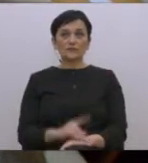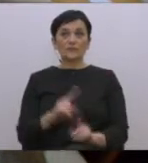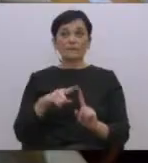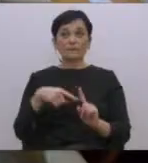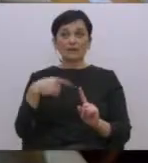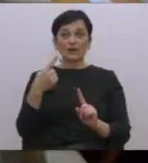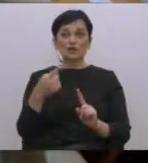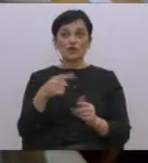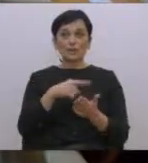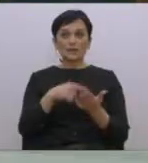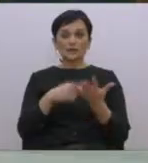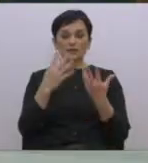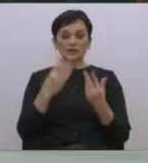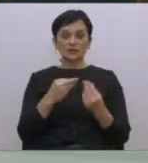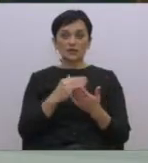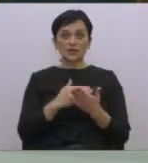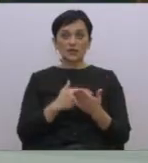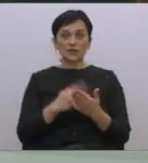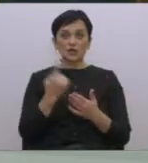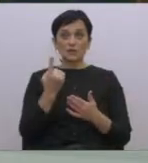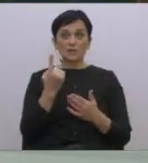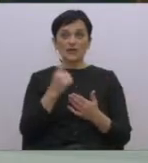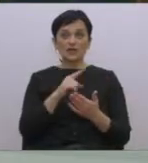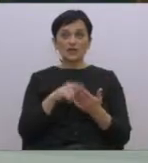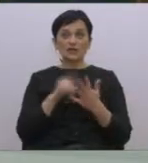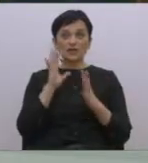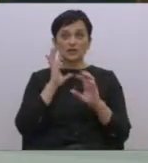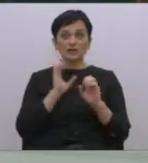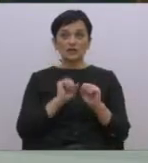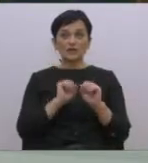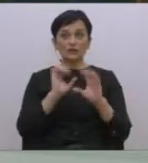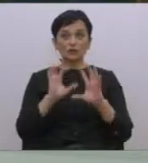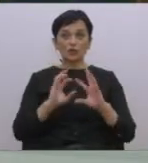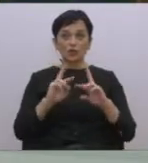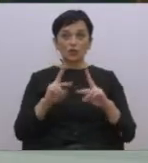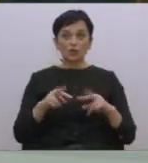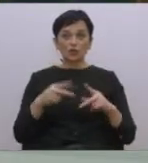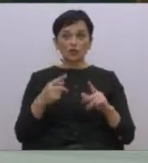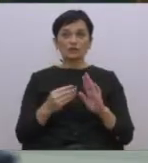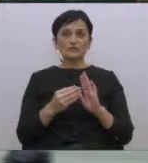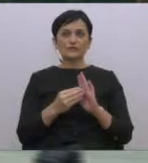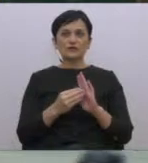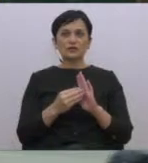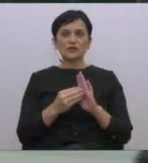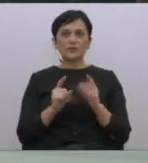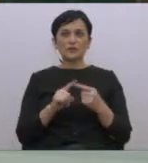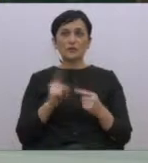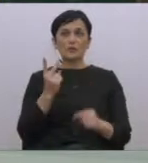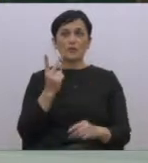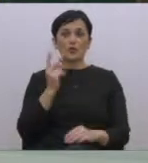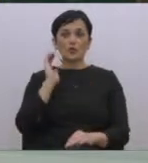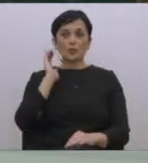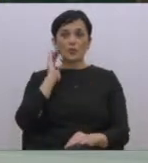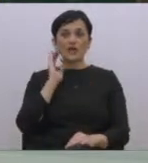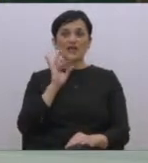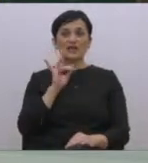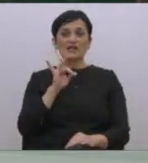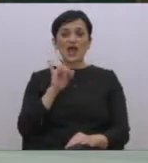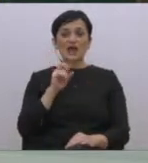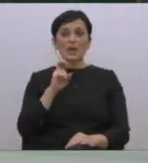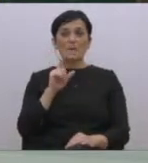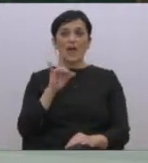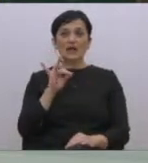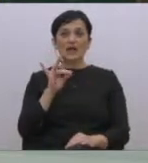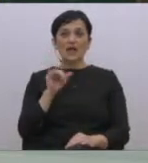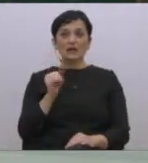შემდეგი საკითხი დღესასიგის პირველი საკითხი თავდაცვის კოდექსში ცვლილების შეტანის შესახებ მეორე მოსმენით ირაკლი ბერაიას